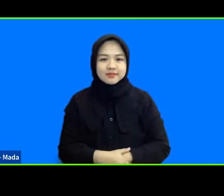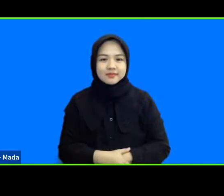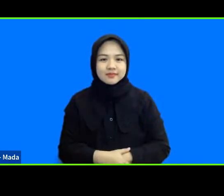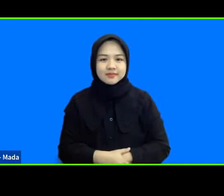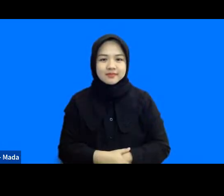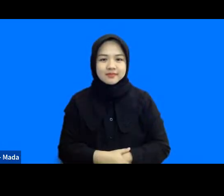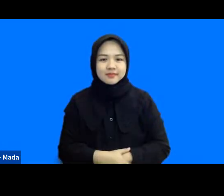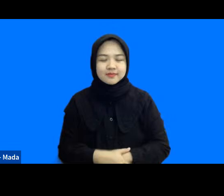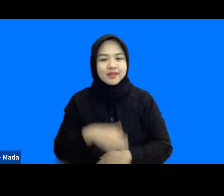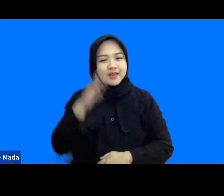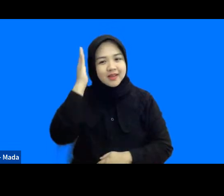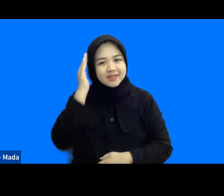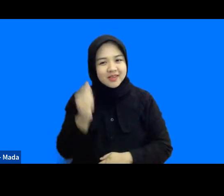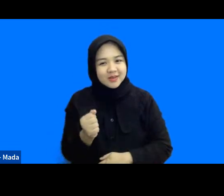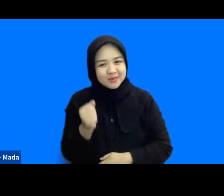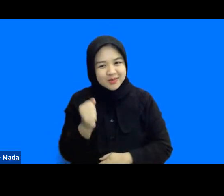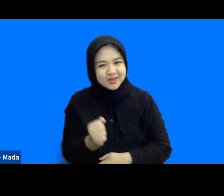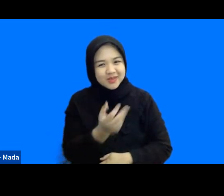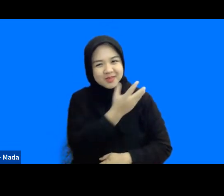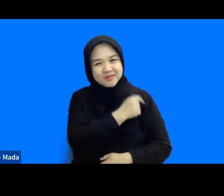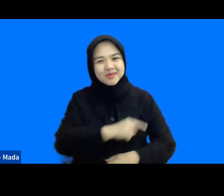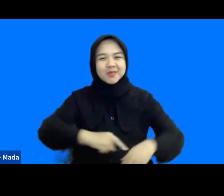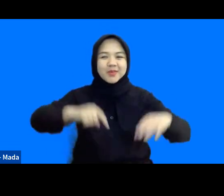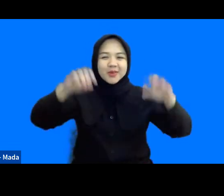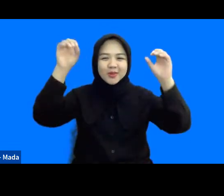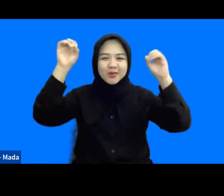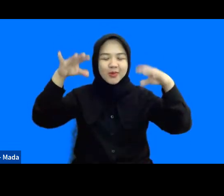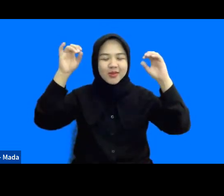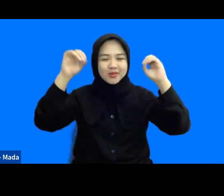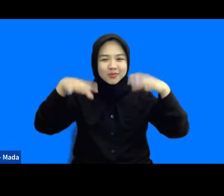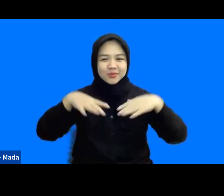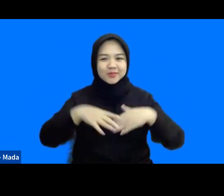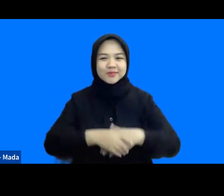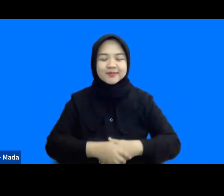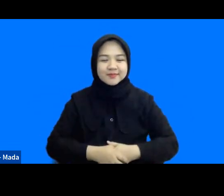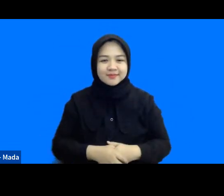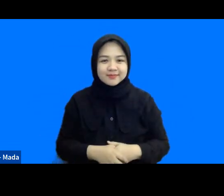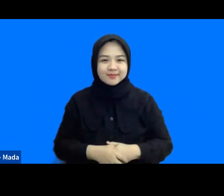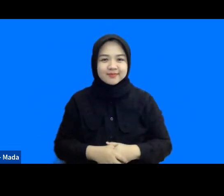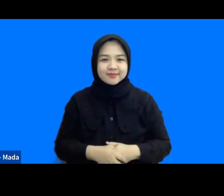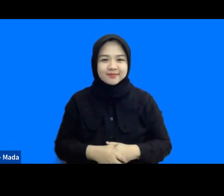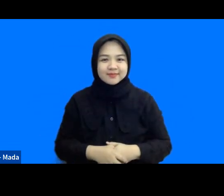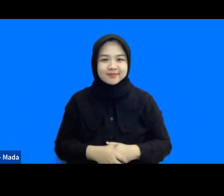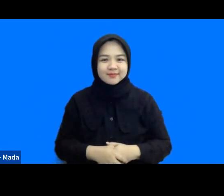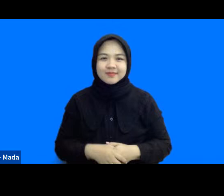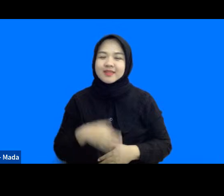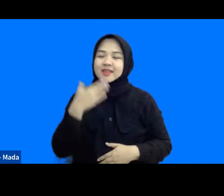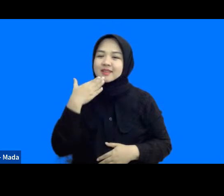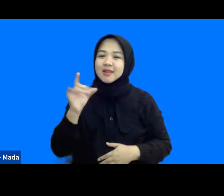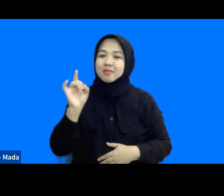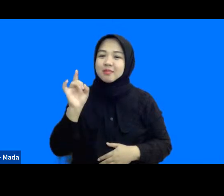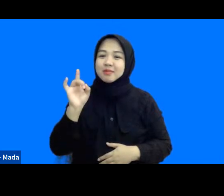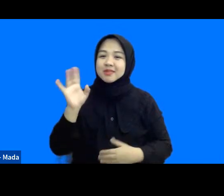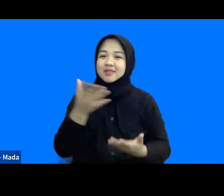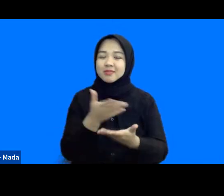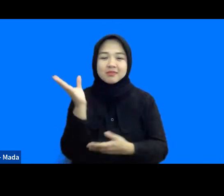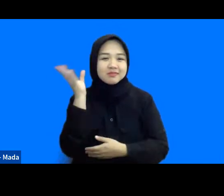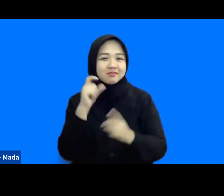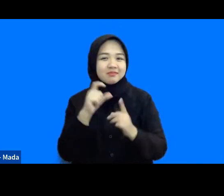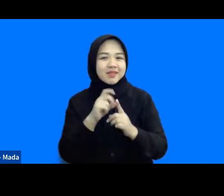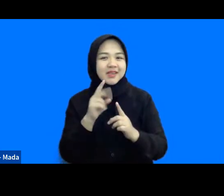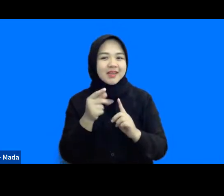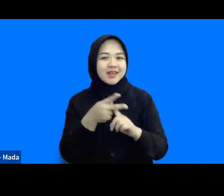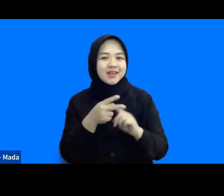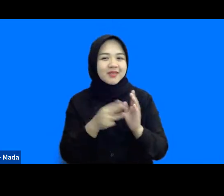Assalamualaikum warahmatullahi wabarakatuh. Selamat siang para pendengar di PRFM dan